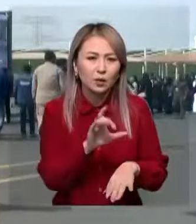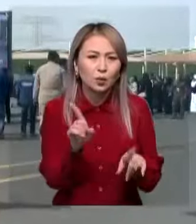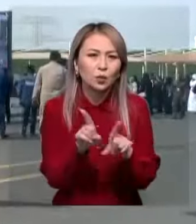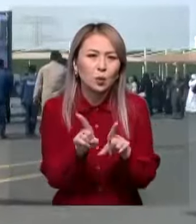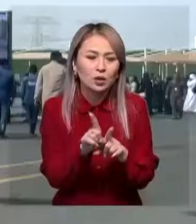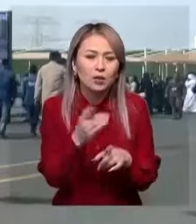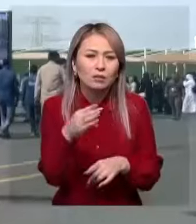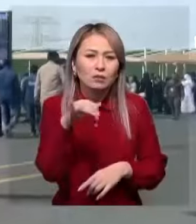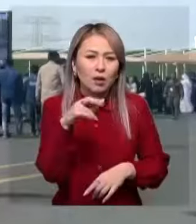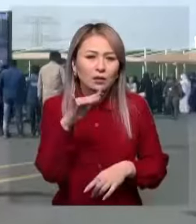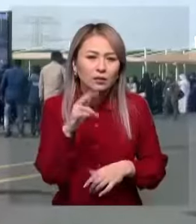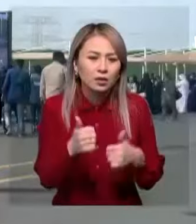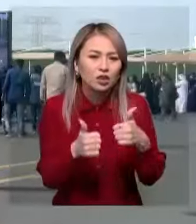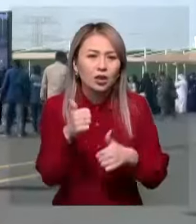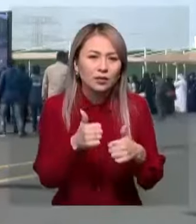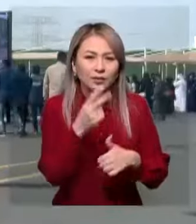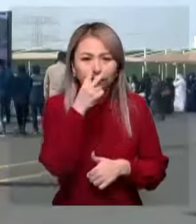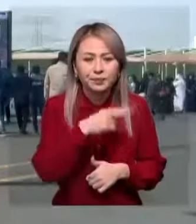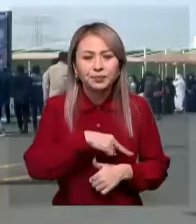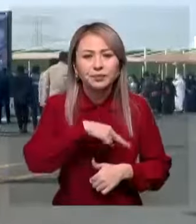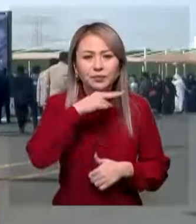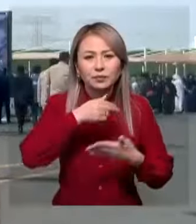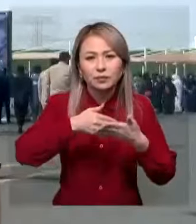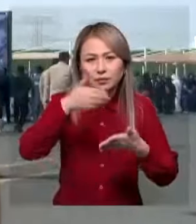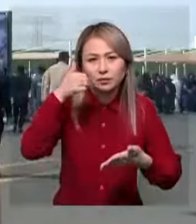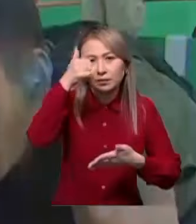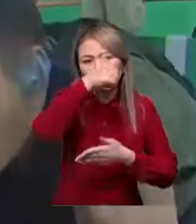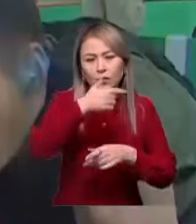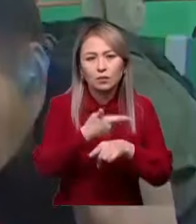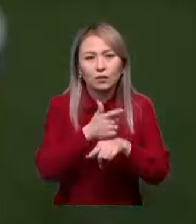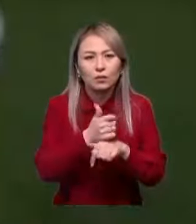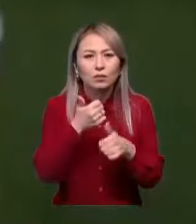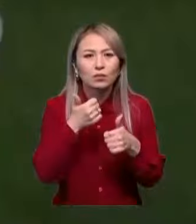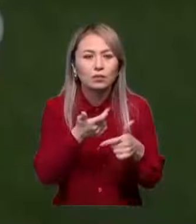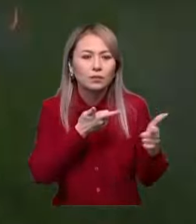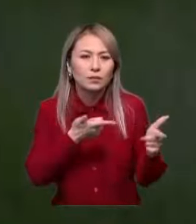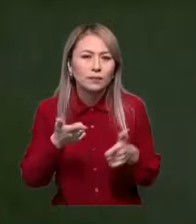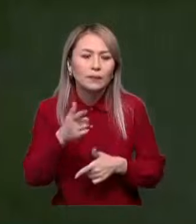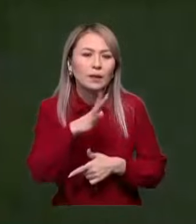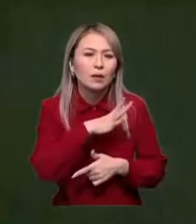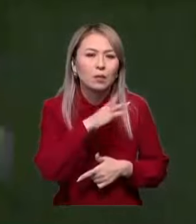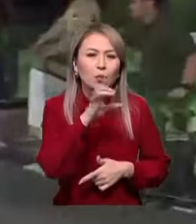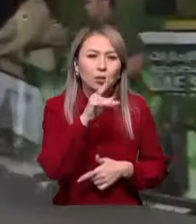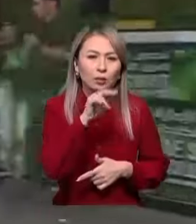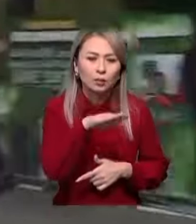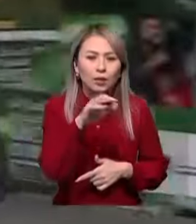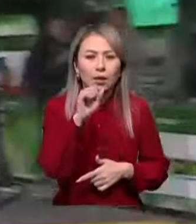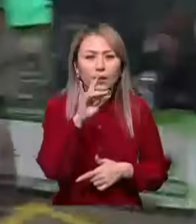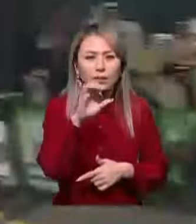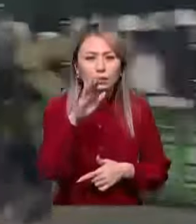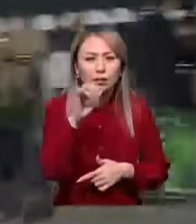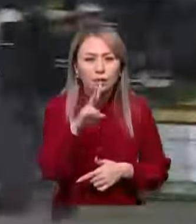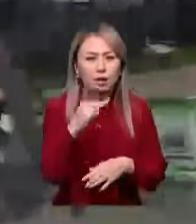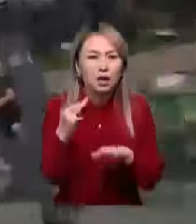мұны тактикалық жарыста байқадық. Командалардың биылғы дайындығы өте мықты. Бүркіт, Сұңқар, Сардар, Арыстан жігіттері жарыстың